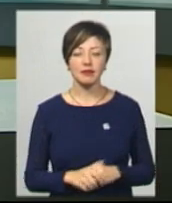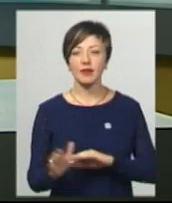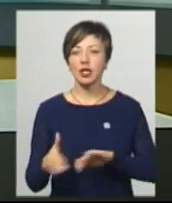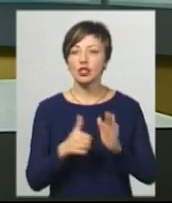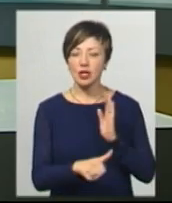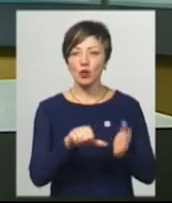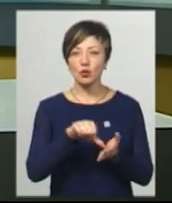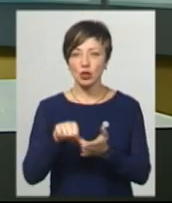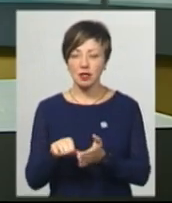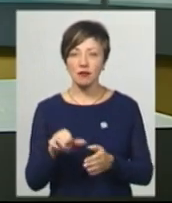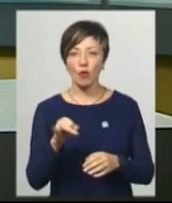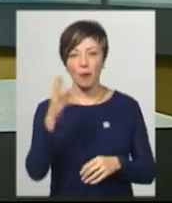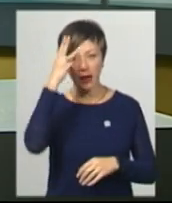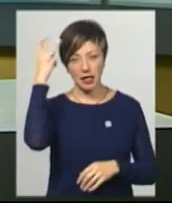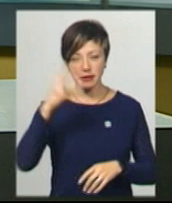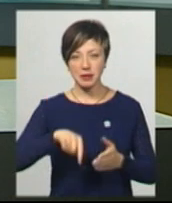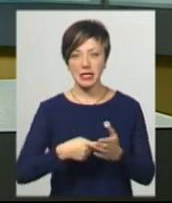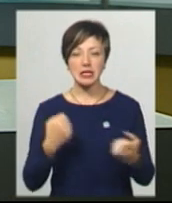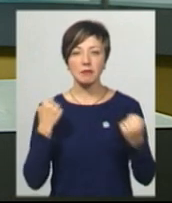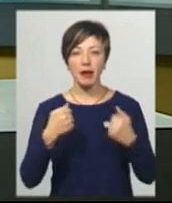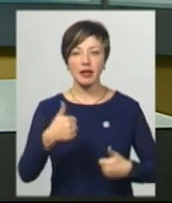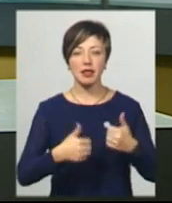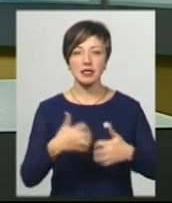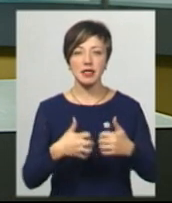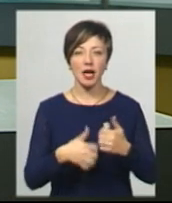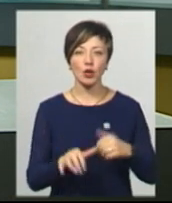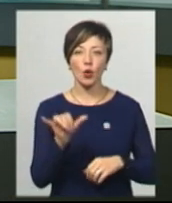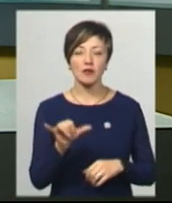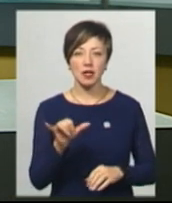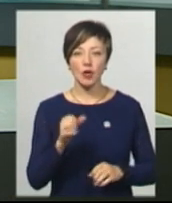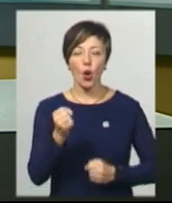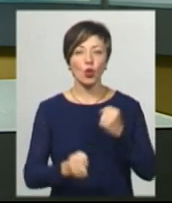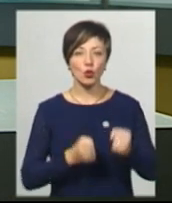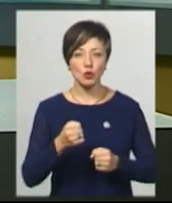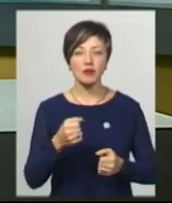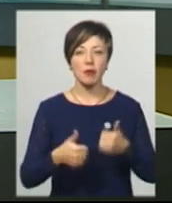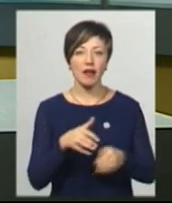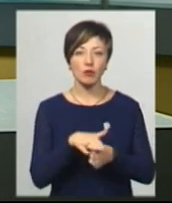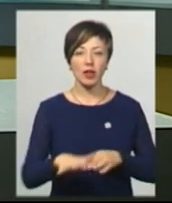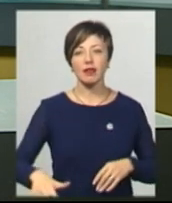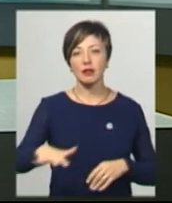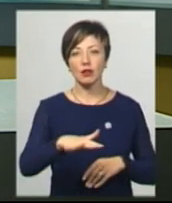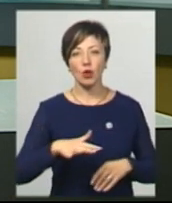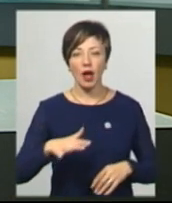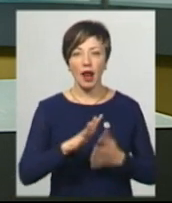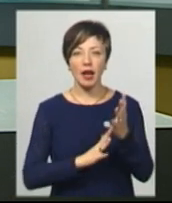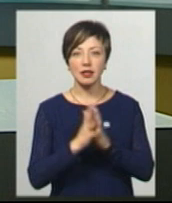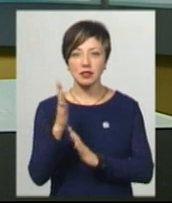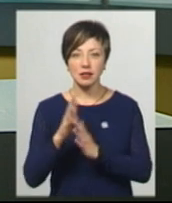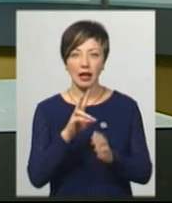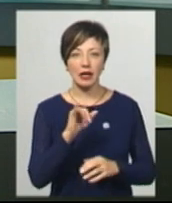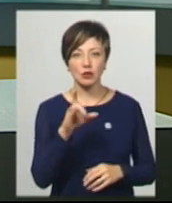60 учасників взяли участь у Хмельницькій міській спартакіаді серед вишів з кросу. Змагання відбулися на території Лісогринівецького